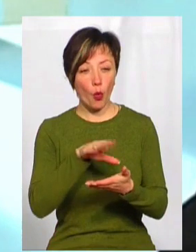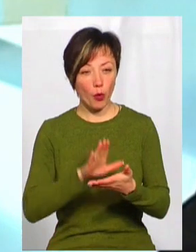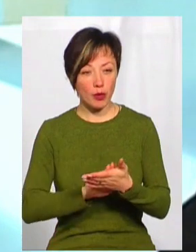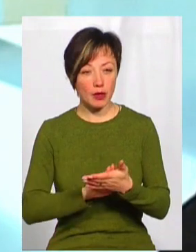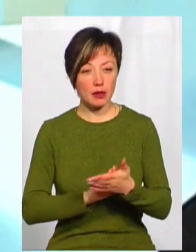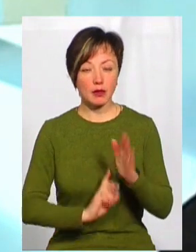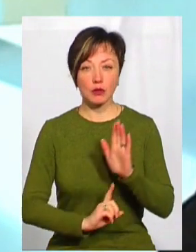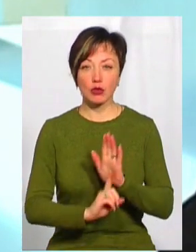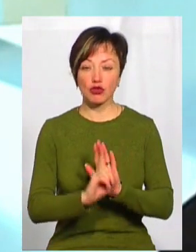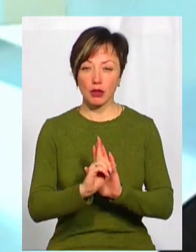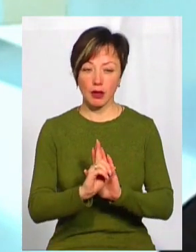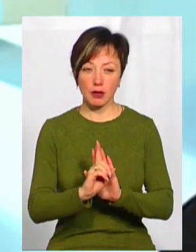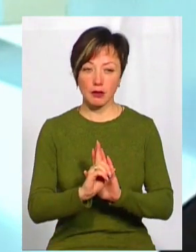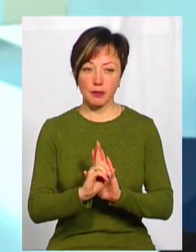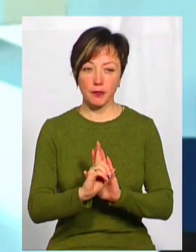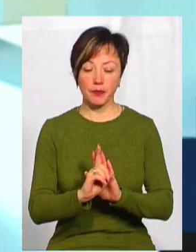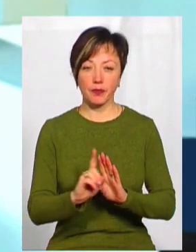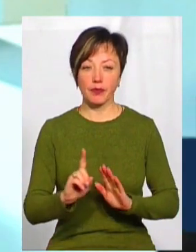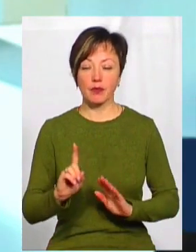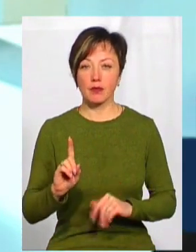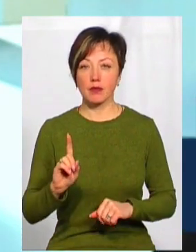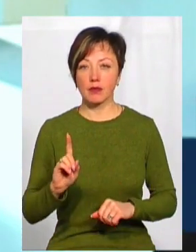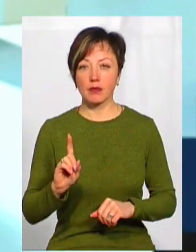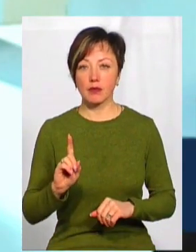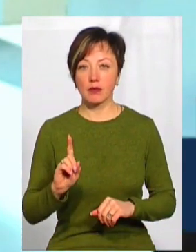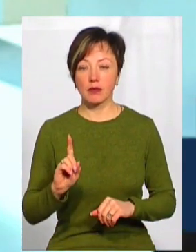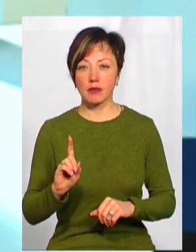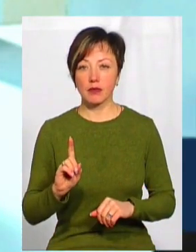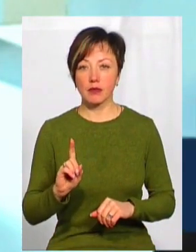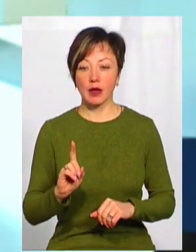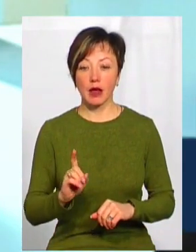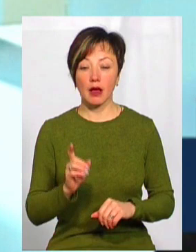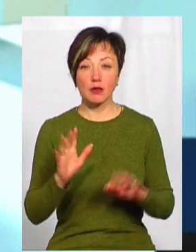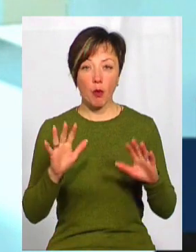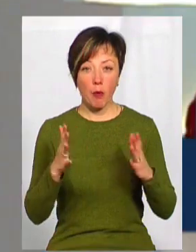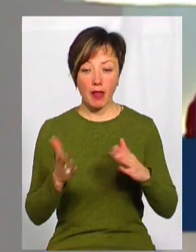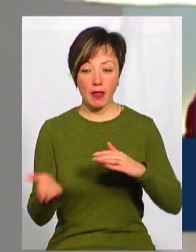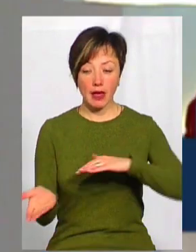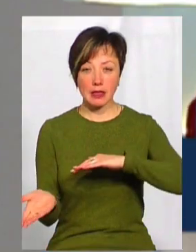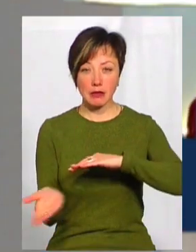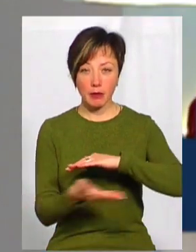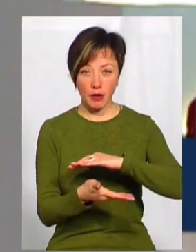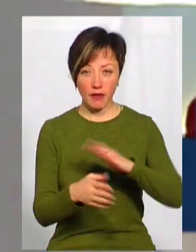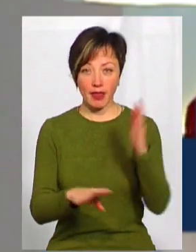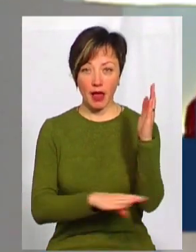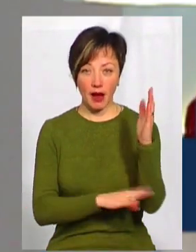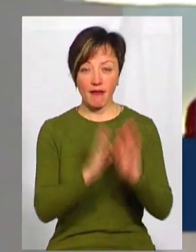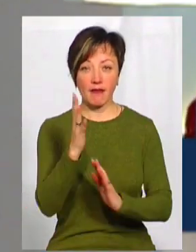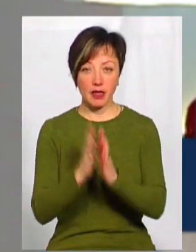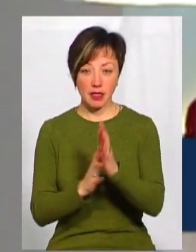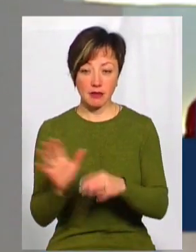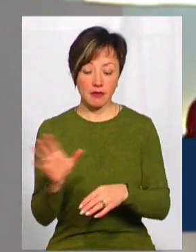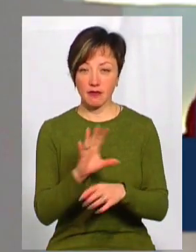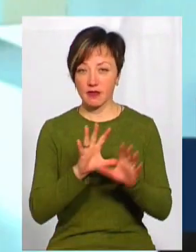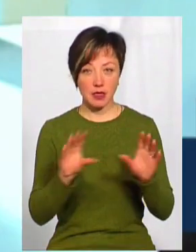який починається з моменту спилювання цього дерева в лісі,